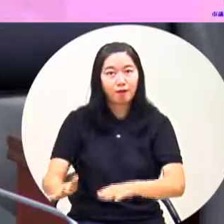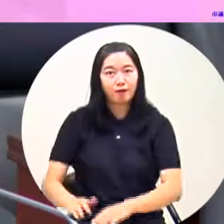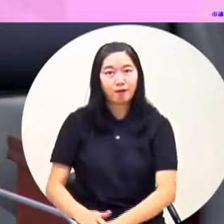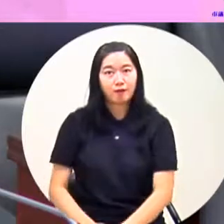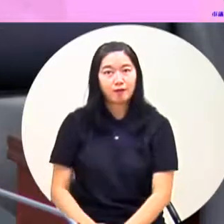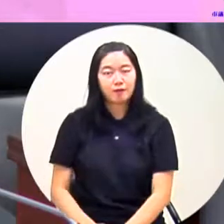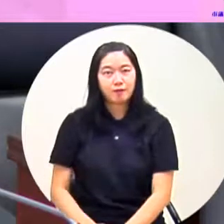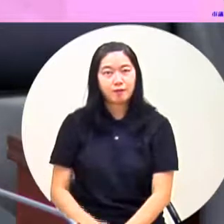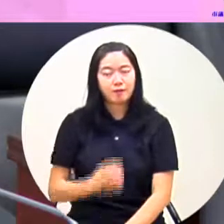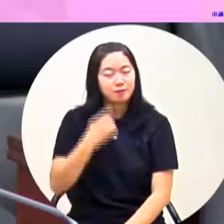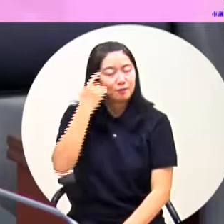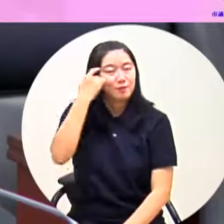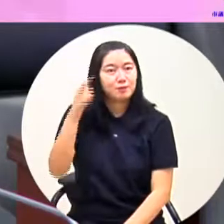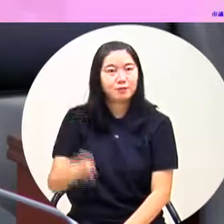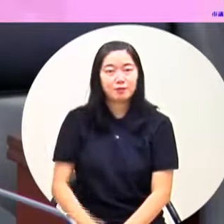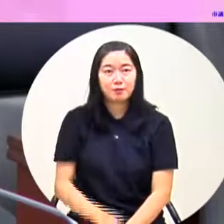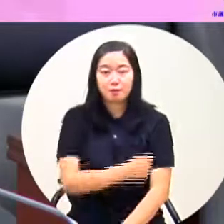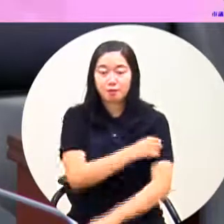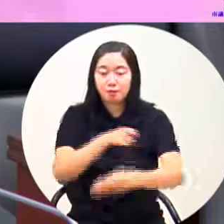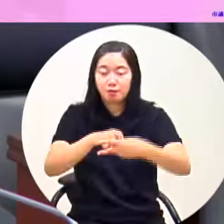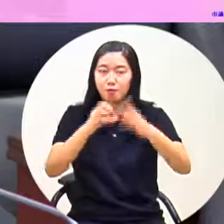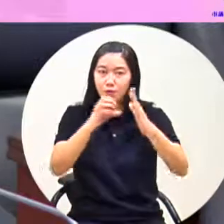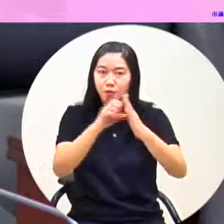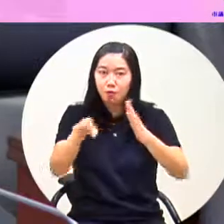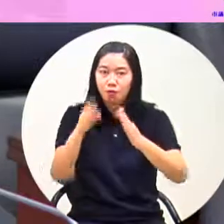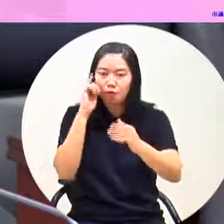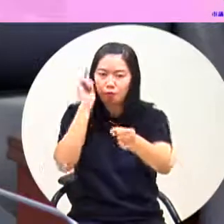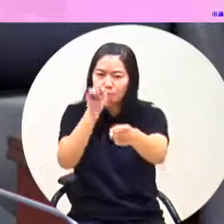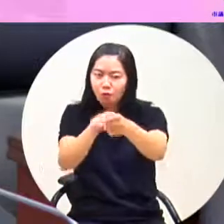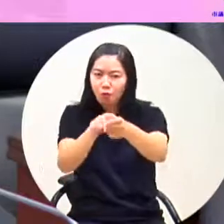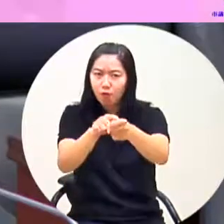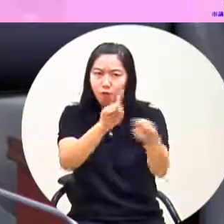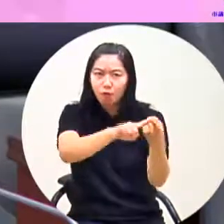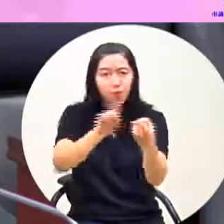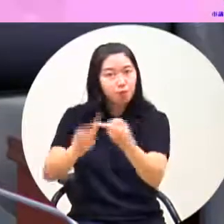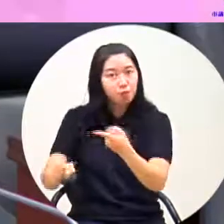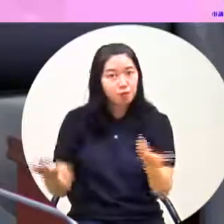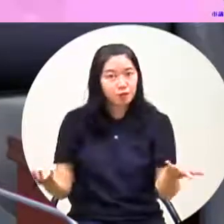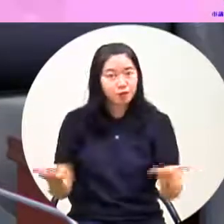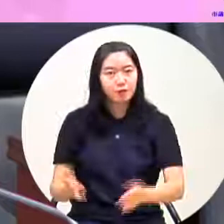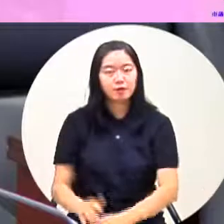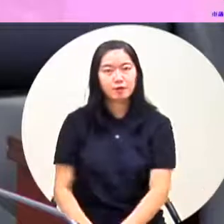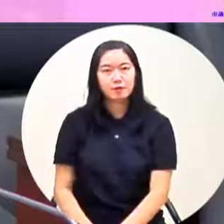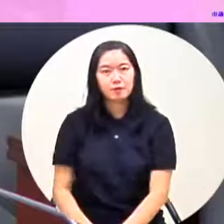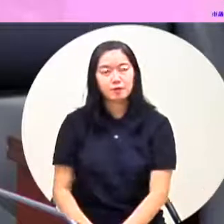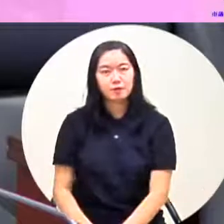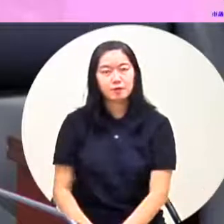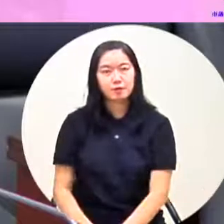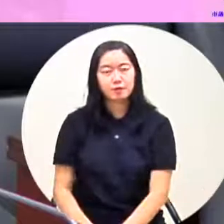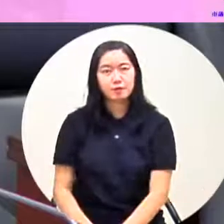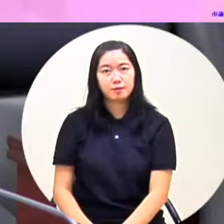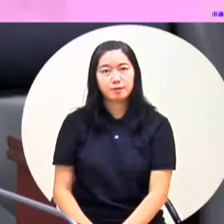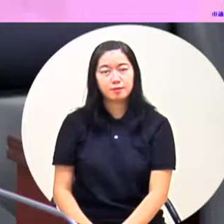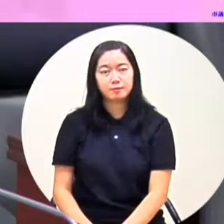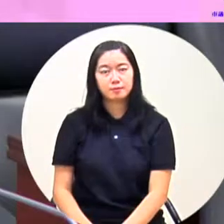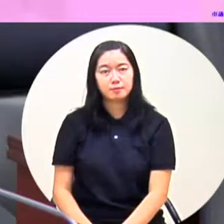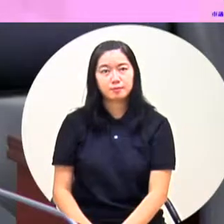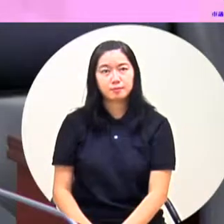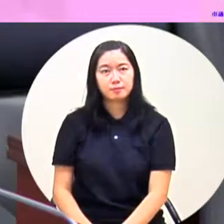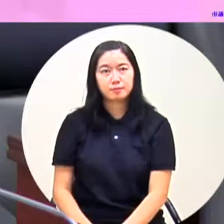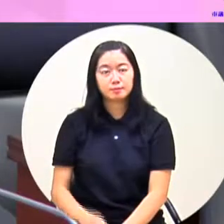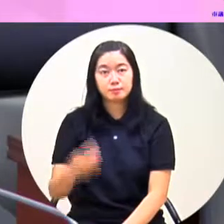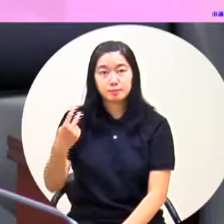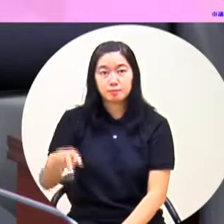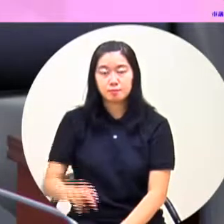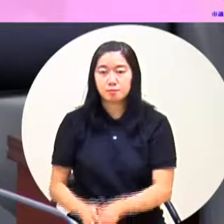觉得说，我们劳工局的方向有没有正确哦？啊，你家针对我们年轻人